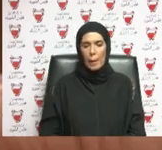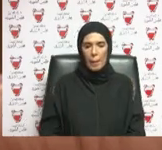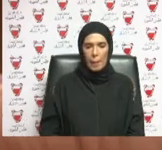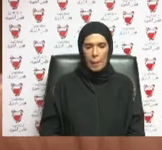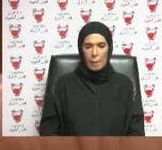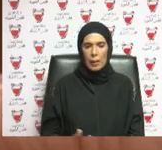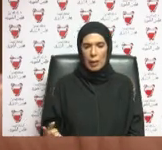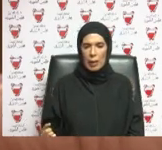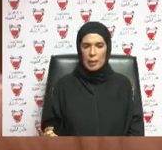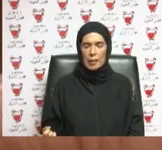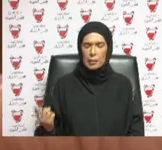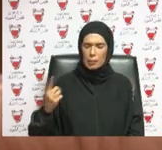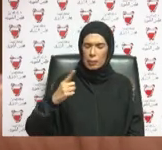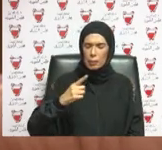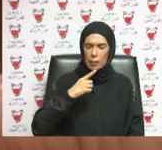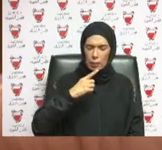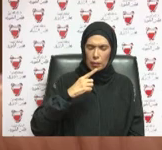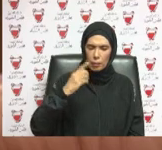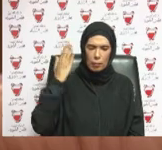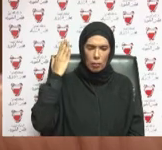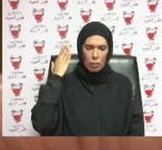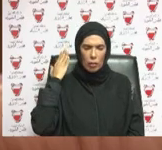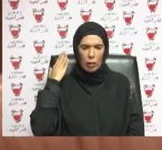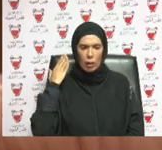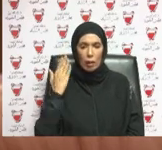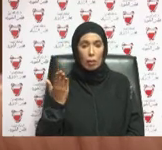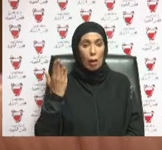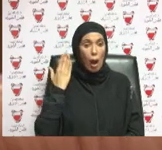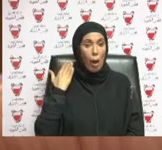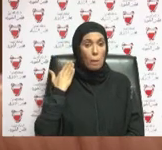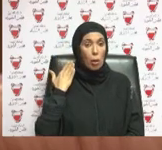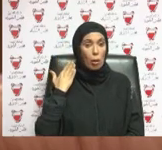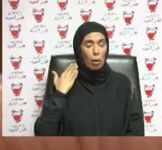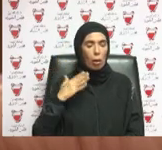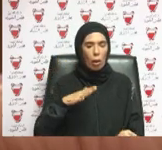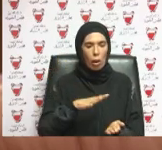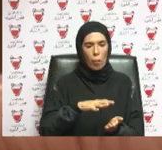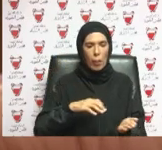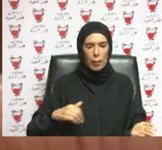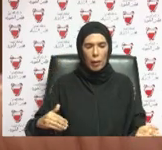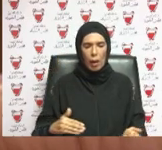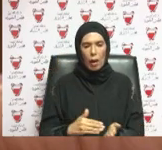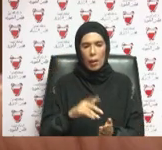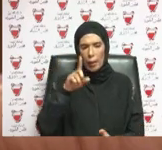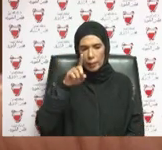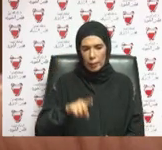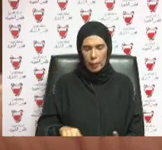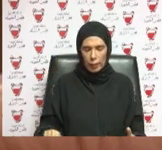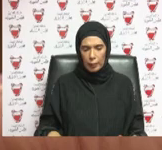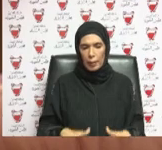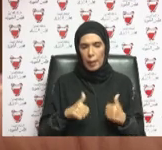منذ 60ات القرن الماضي قبل استقلالها وحتى آخر يوم من